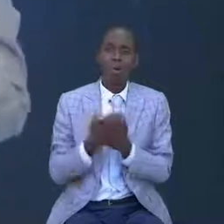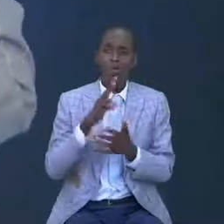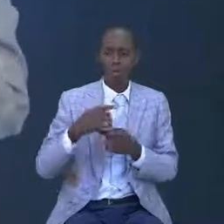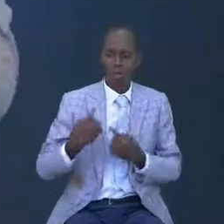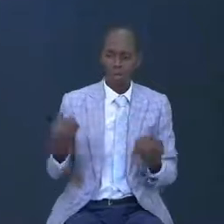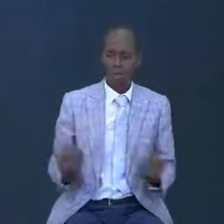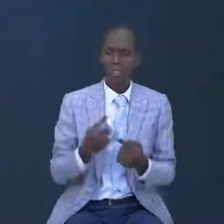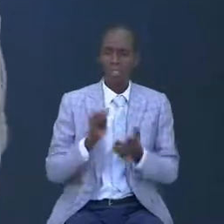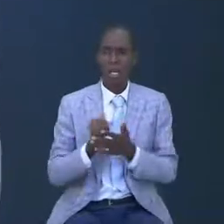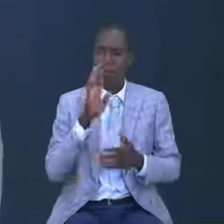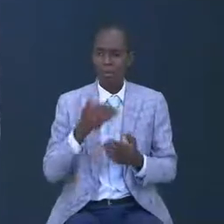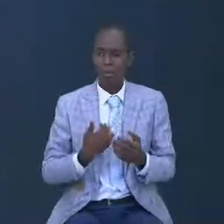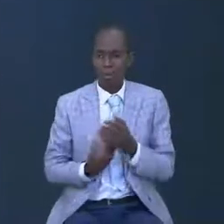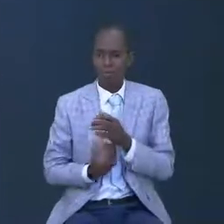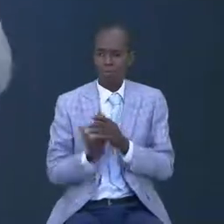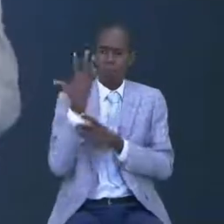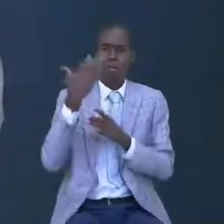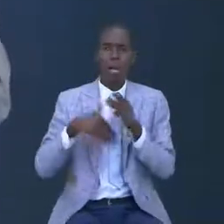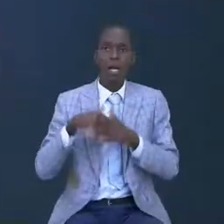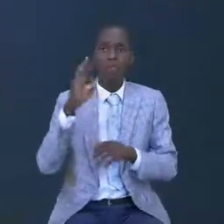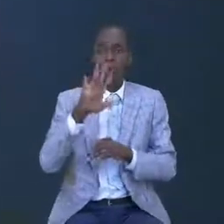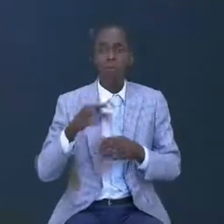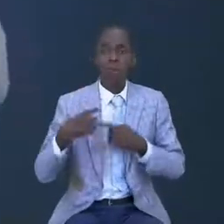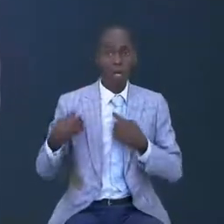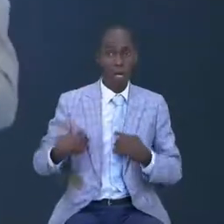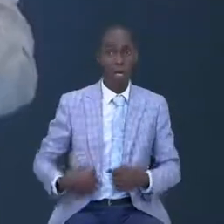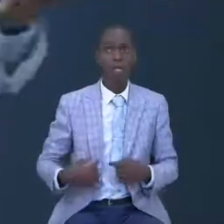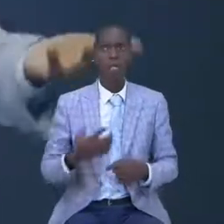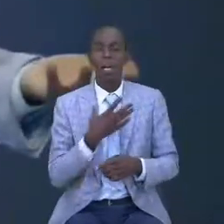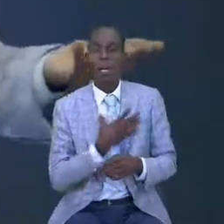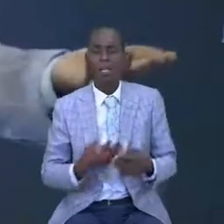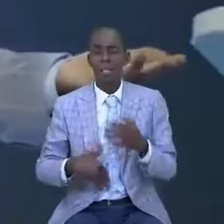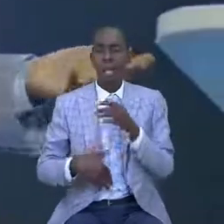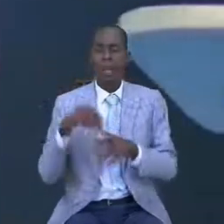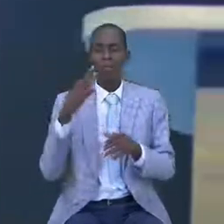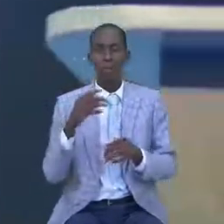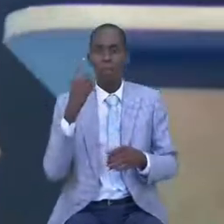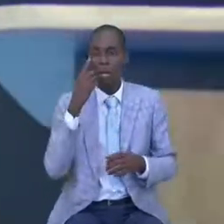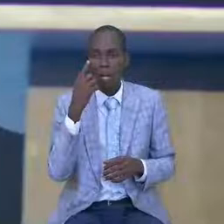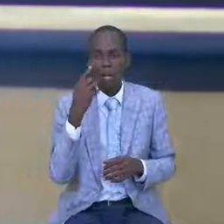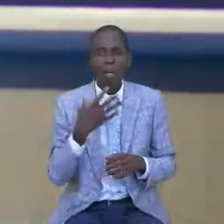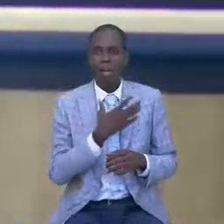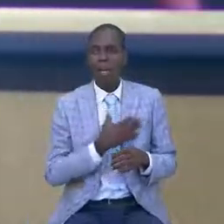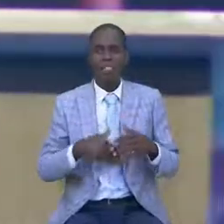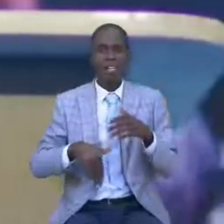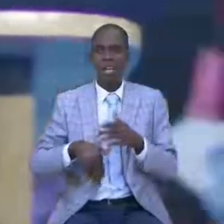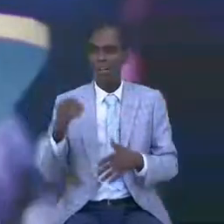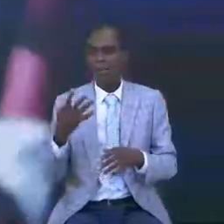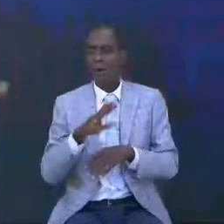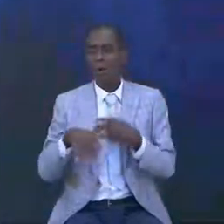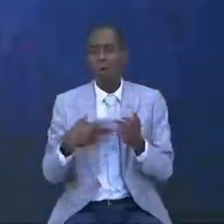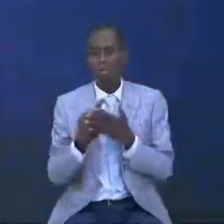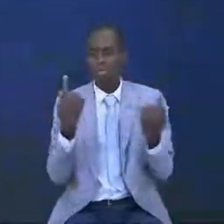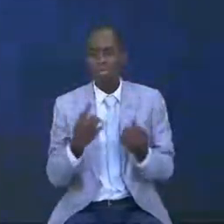vie, tous les péchés qui sortaient de ton cœur, de ta bouche, de tes oreilles, de tes